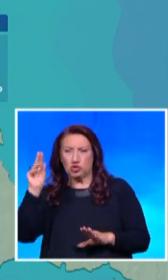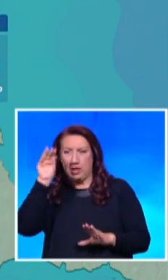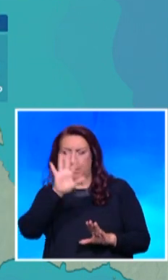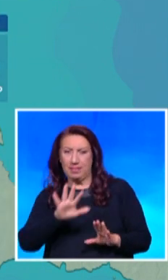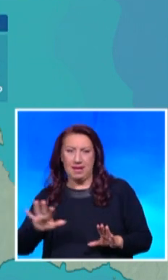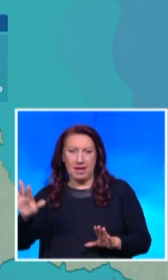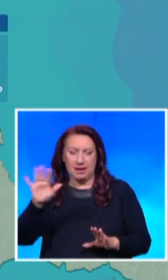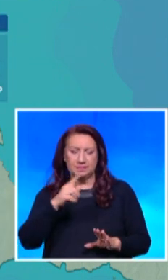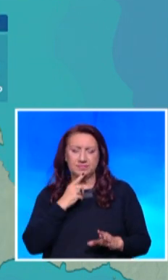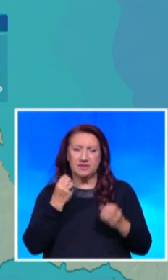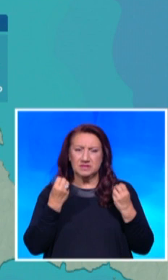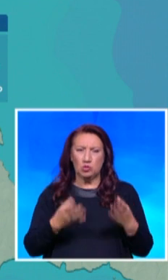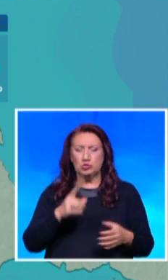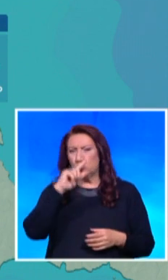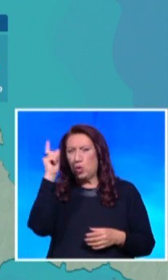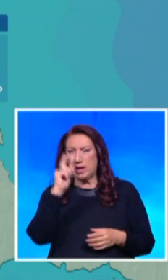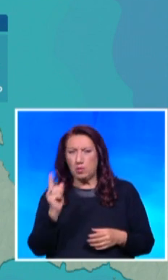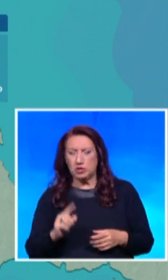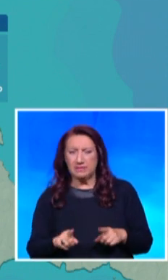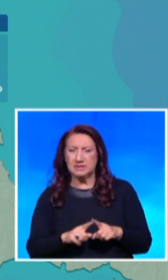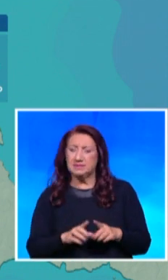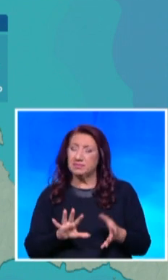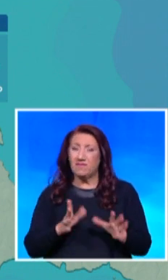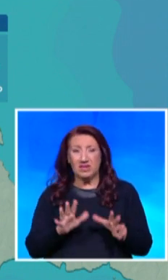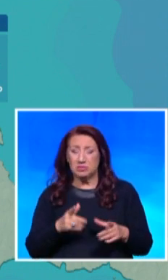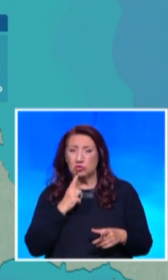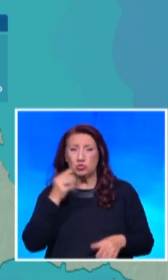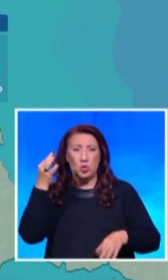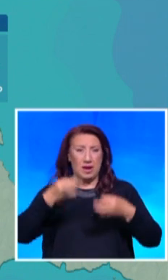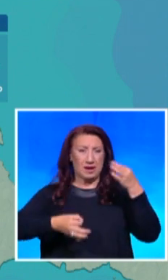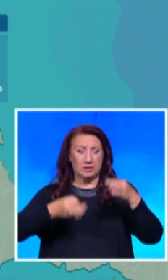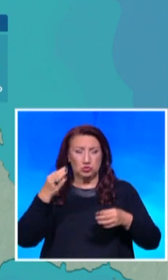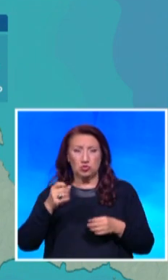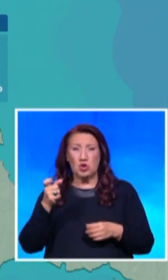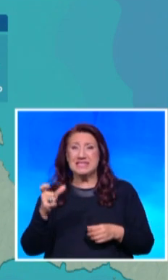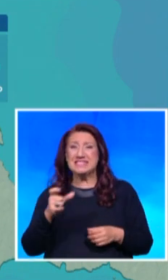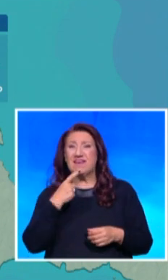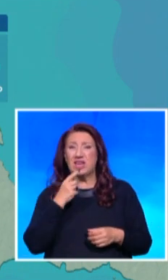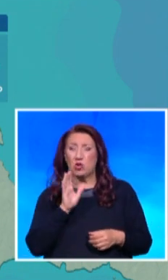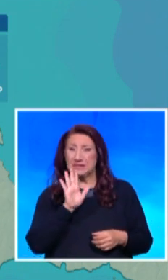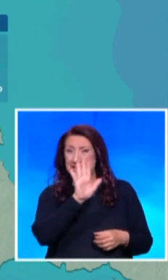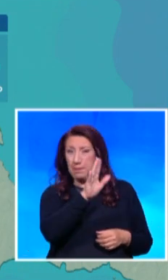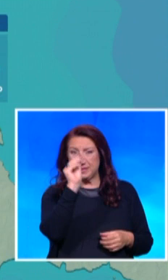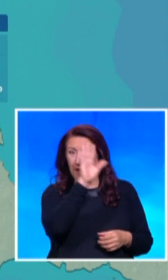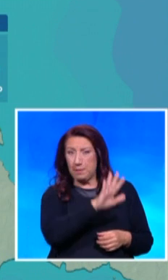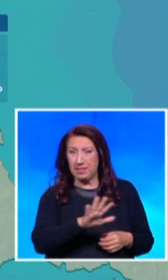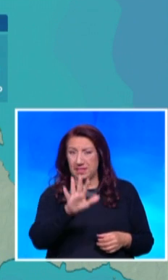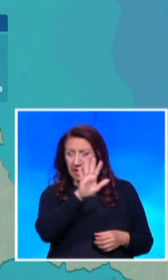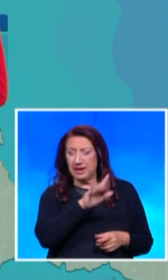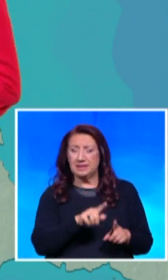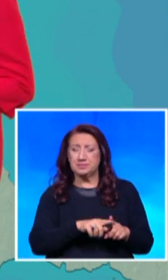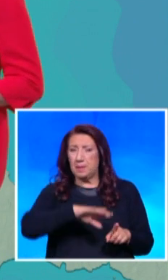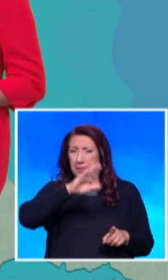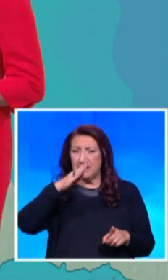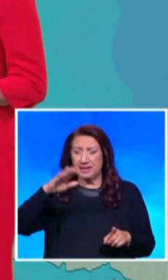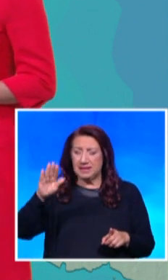са и гръмотевици, не са изключени и градушки. Северо-западна и централна България в планините на отделни места се очакват